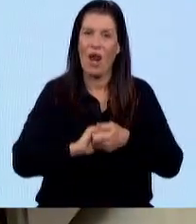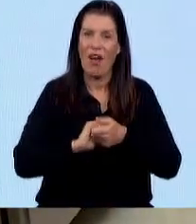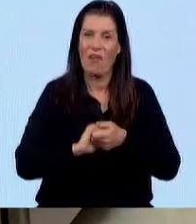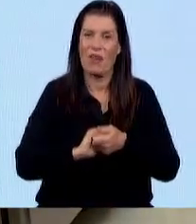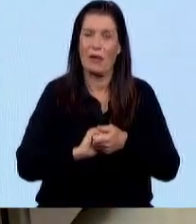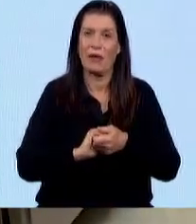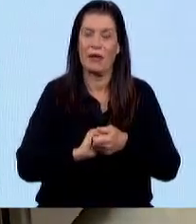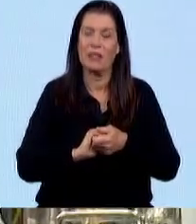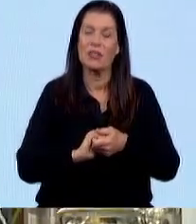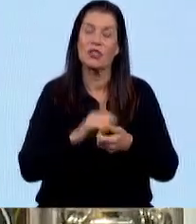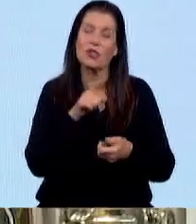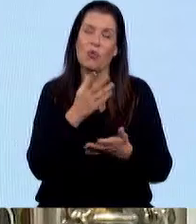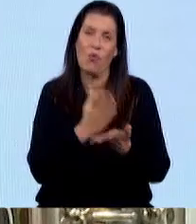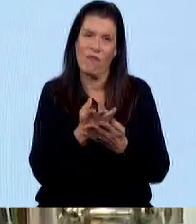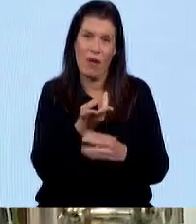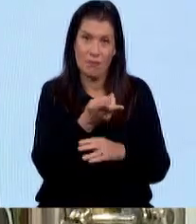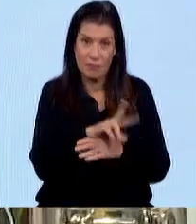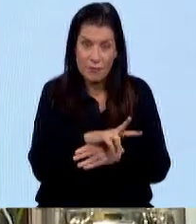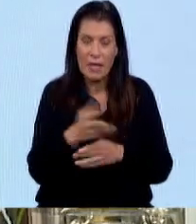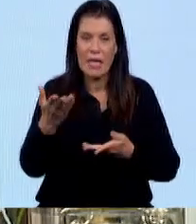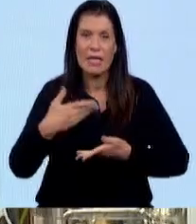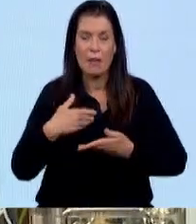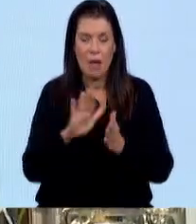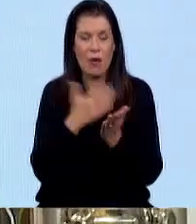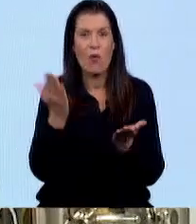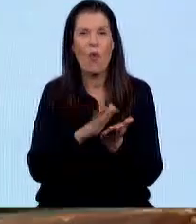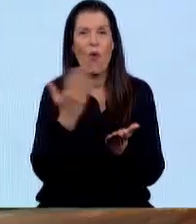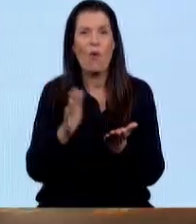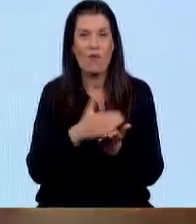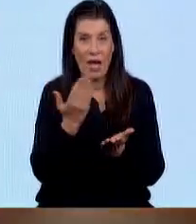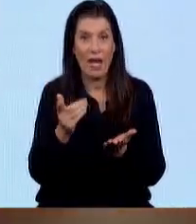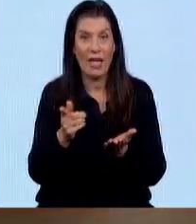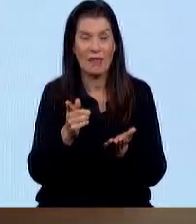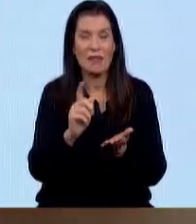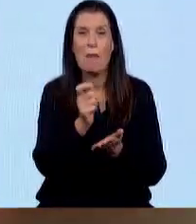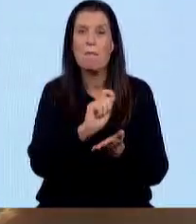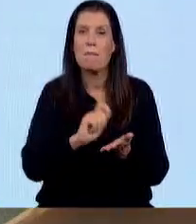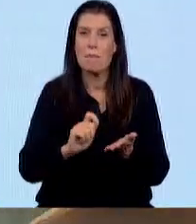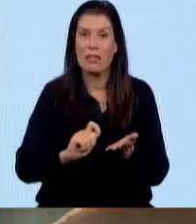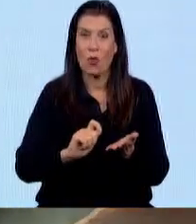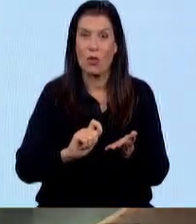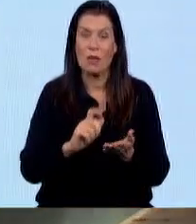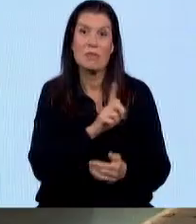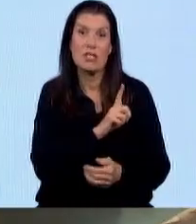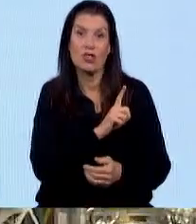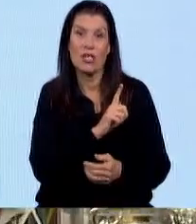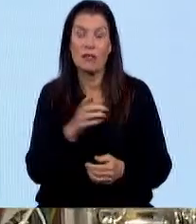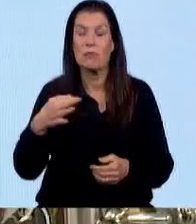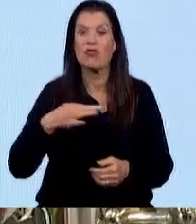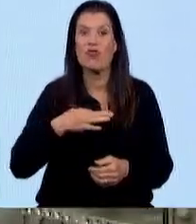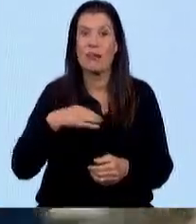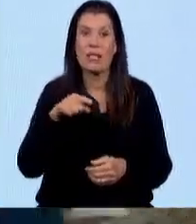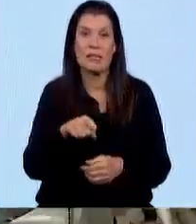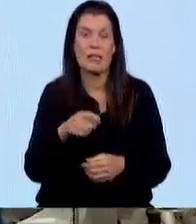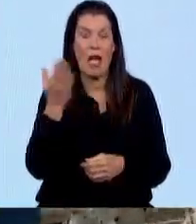איתנו. קיבלנו מחוברת המתכונים האישית, שזה היה רגע לי מאוד